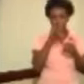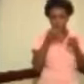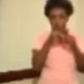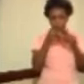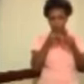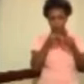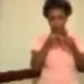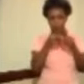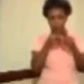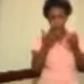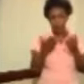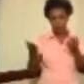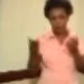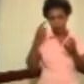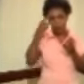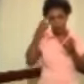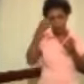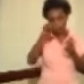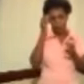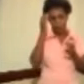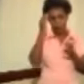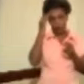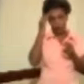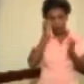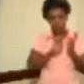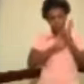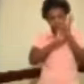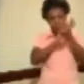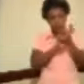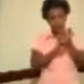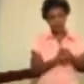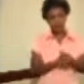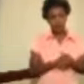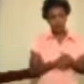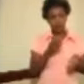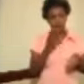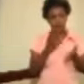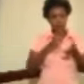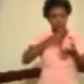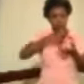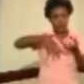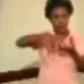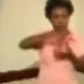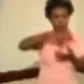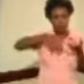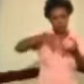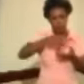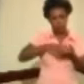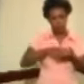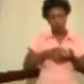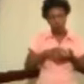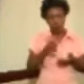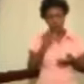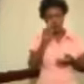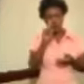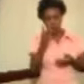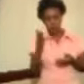agricole, et me connaît que, par exemple, on est capable de faire un mixage des deux, c'est-à-dire les